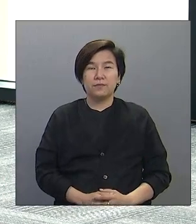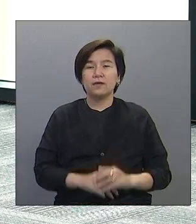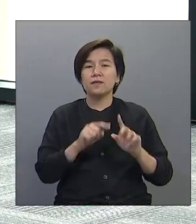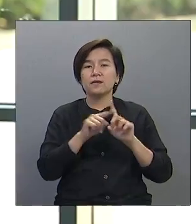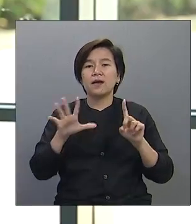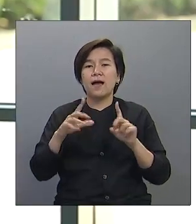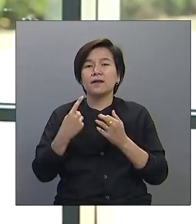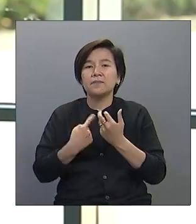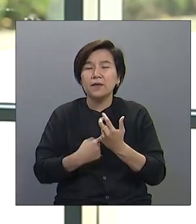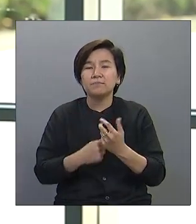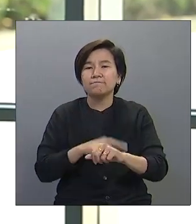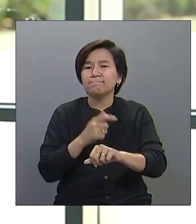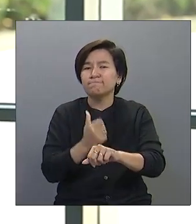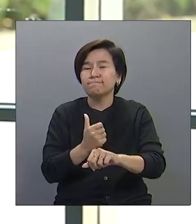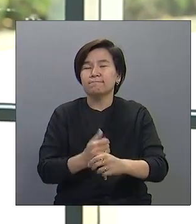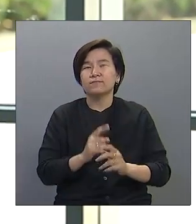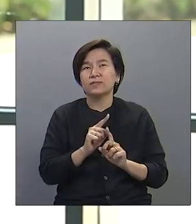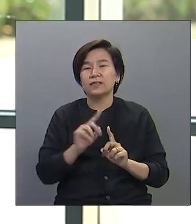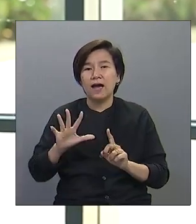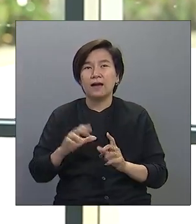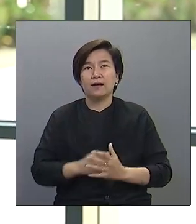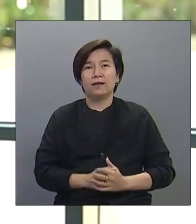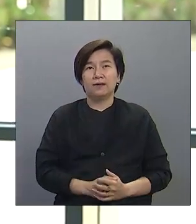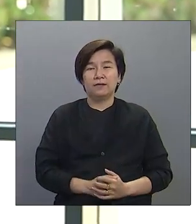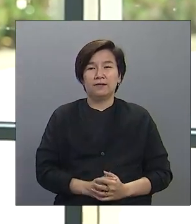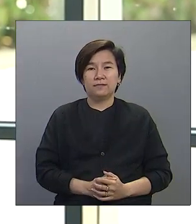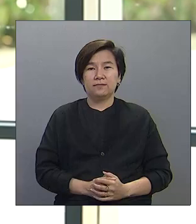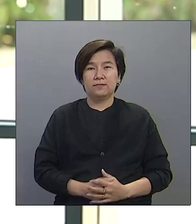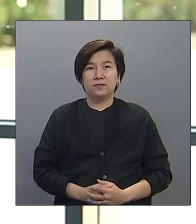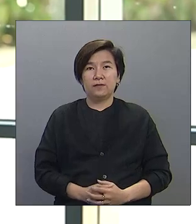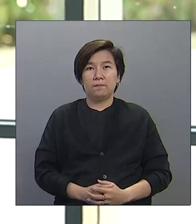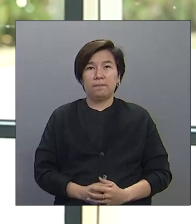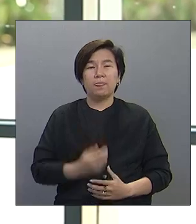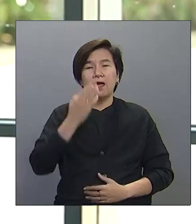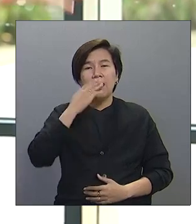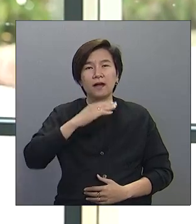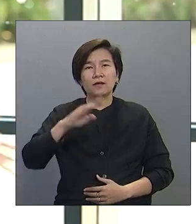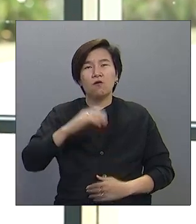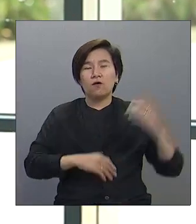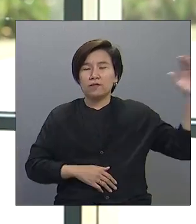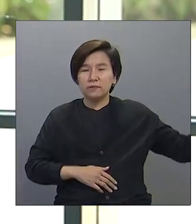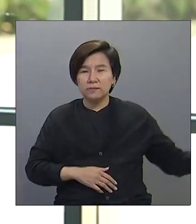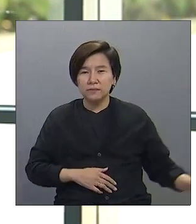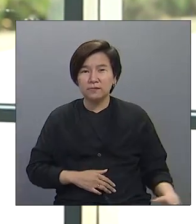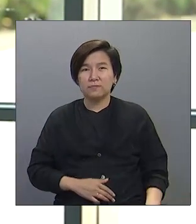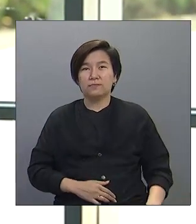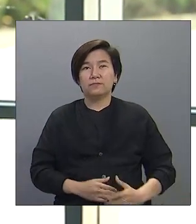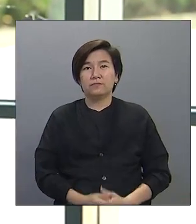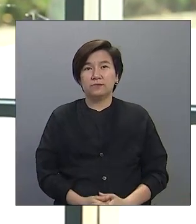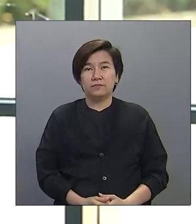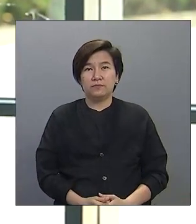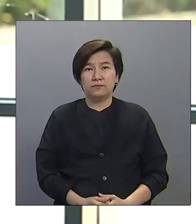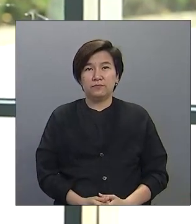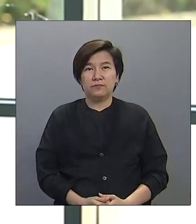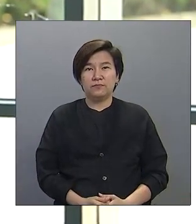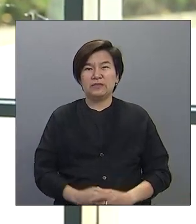าทีหายใจเข้ายกตัวกลับขึ้นมาค่ะหายใจออกพร้อมเอามือลงท่านี้นะคะจะ